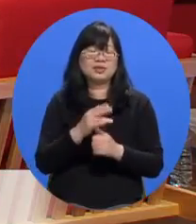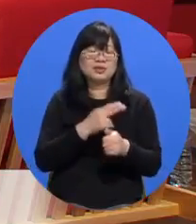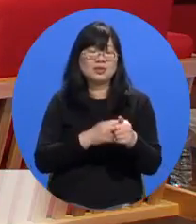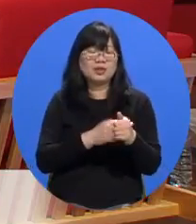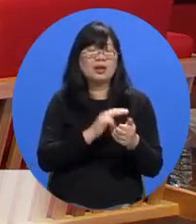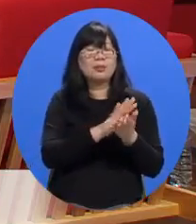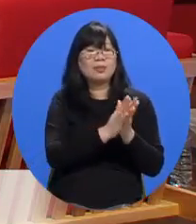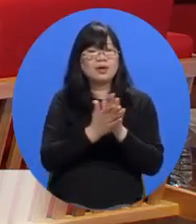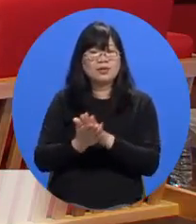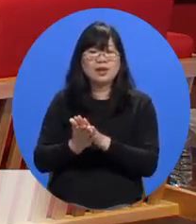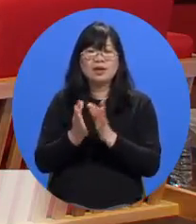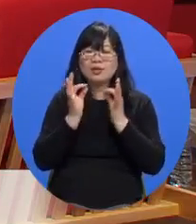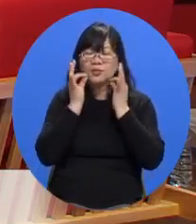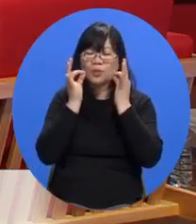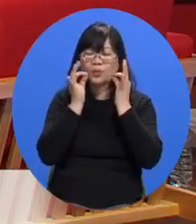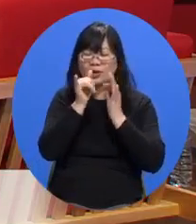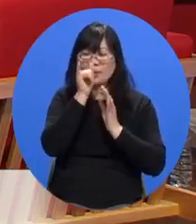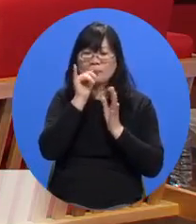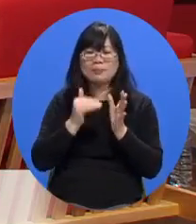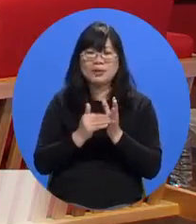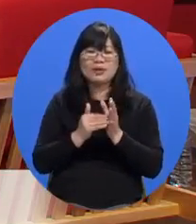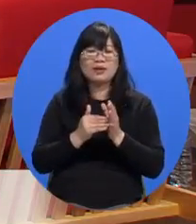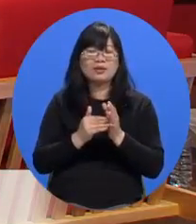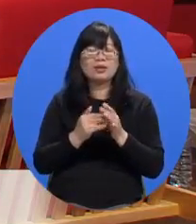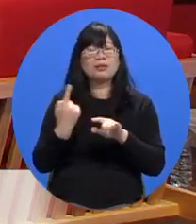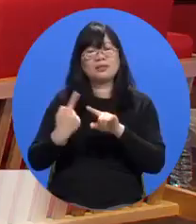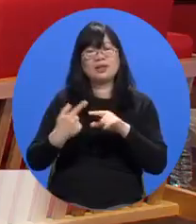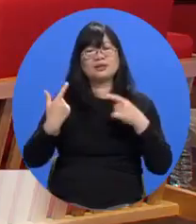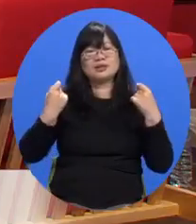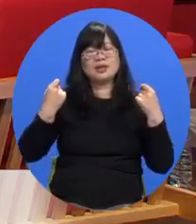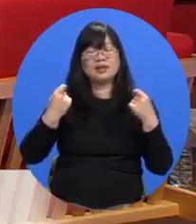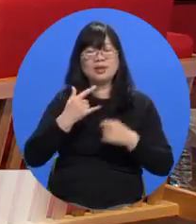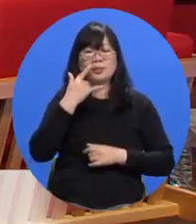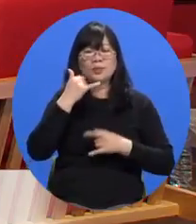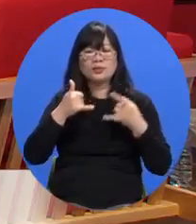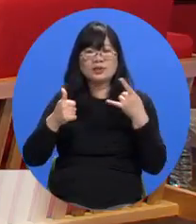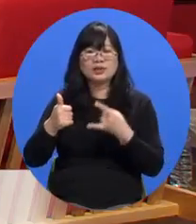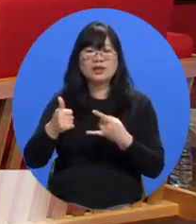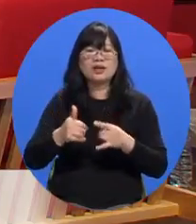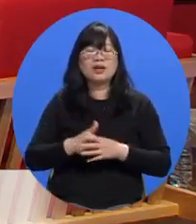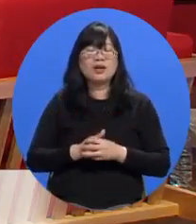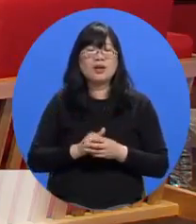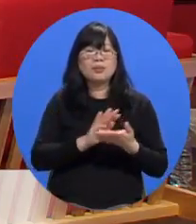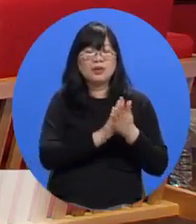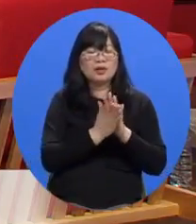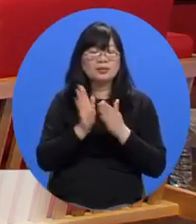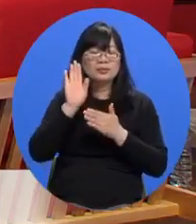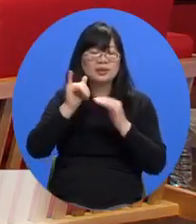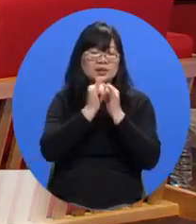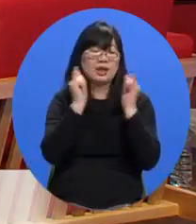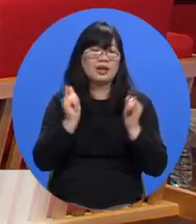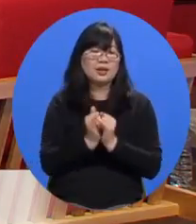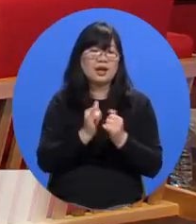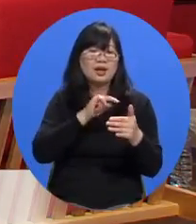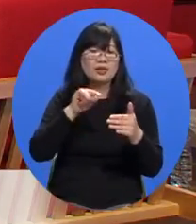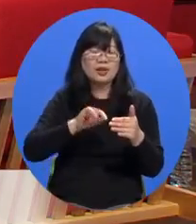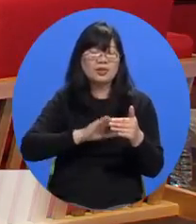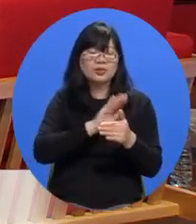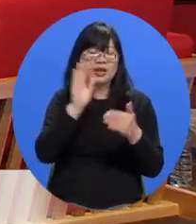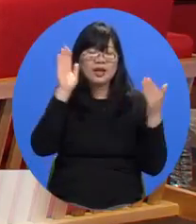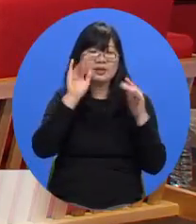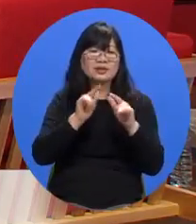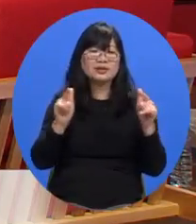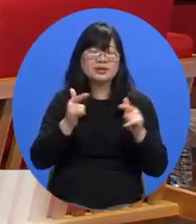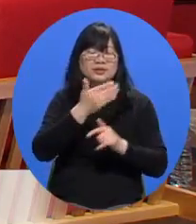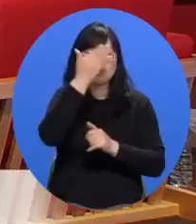교사들도 변하려고 굉장히 노력을 하고 있습니다. 마찬가지로 학부모님들께서도 변화하는 미래 사회에 우리 학생들